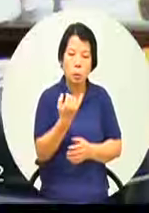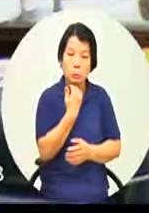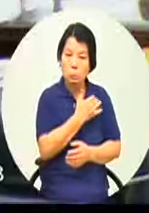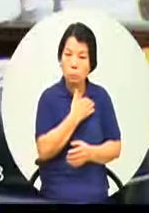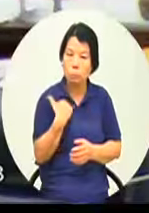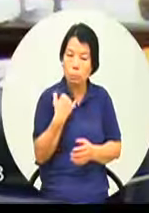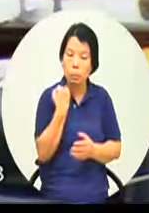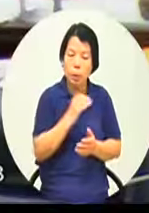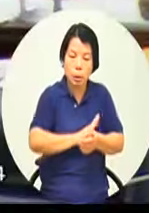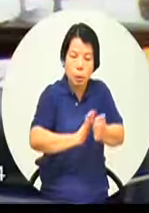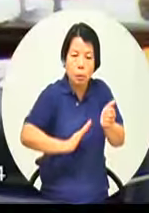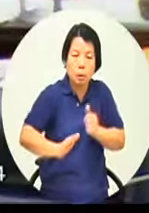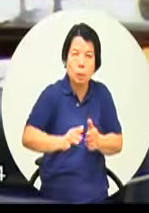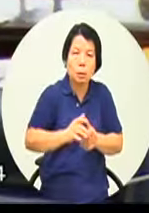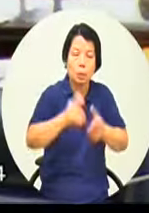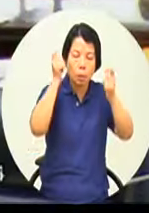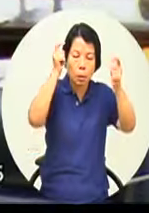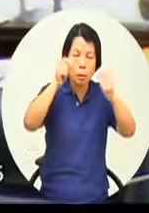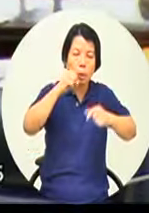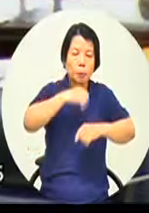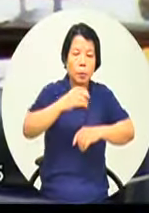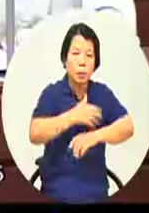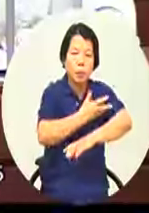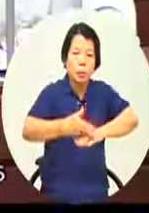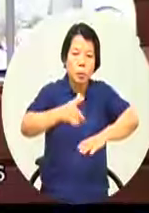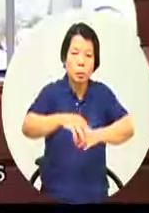会影响高屏溪的水源？